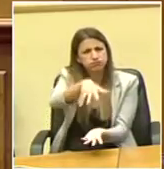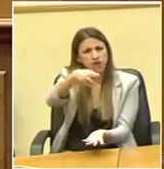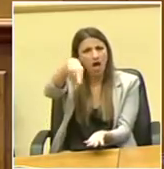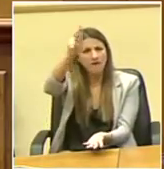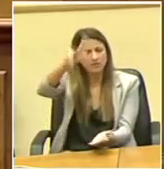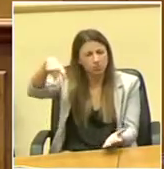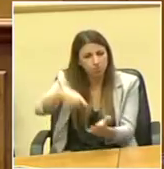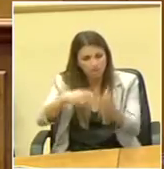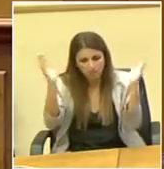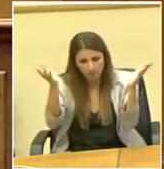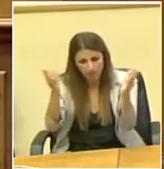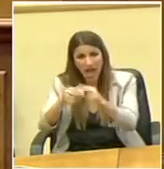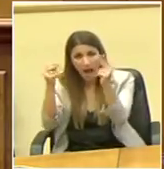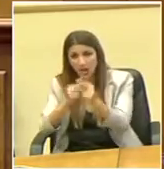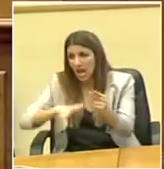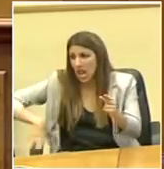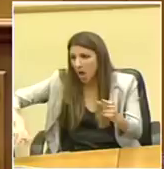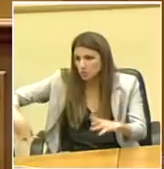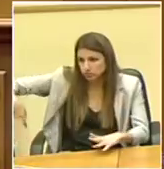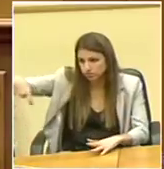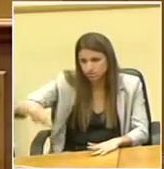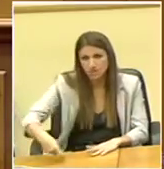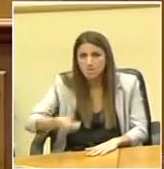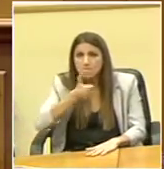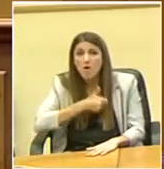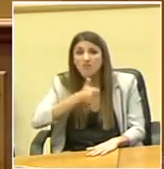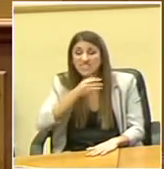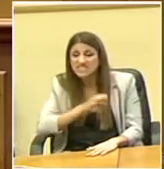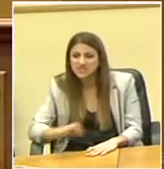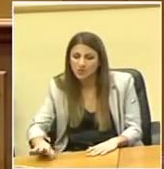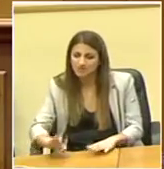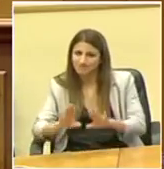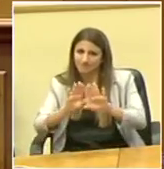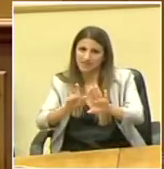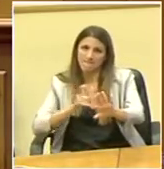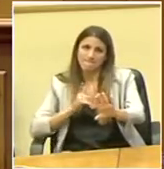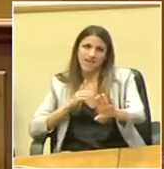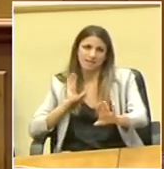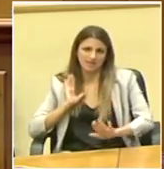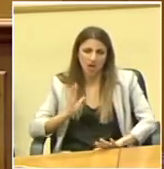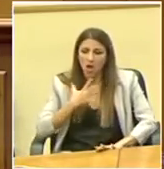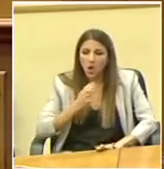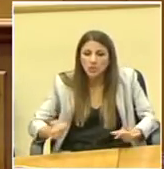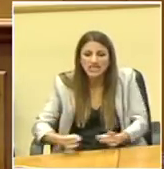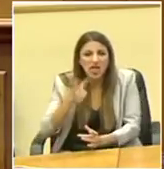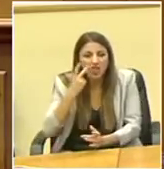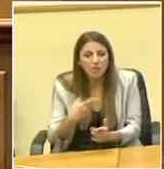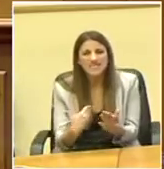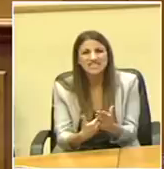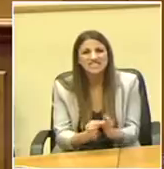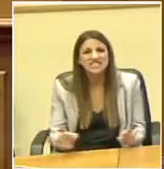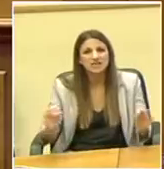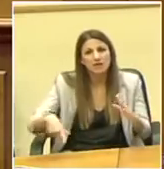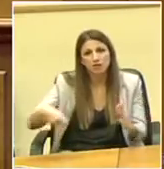στις λαϊκές γειτονιές. Σας είπα ότι θα εκπλαγείτε, γιατί αν δούμε τα στοιχεία του ΕΜΦΙΑ,